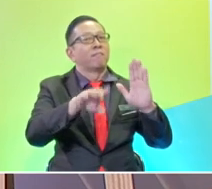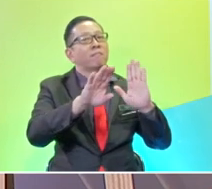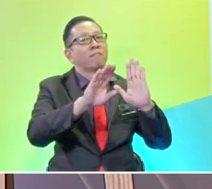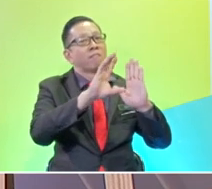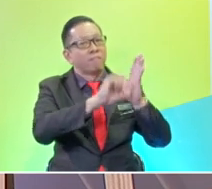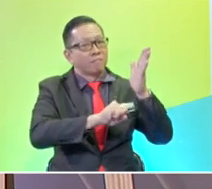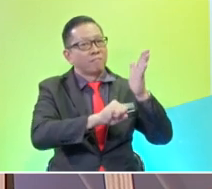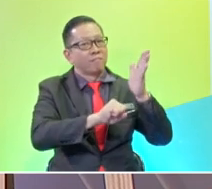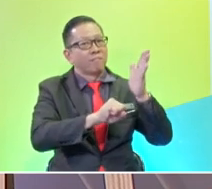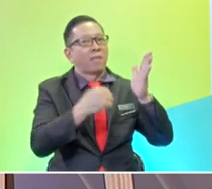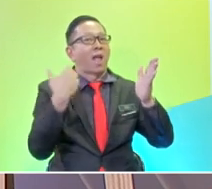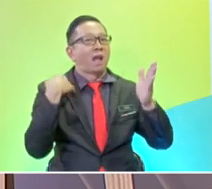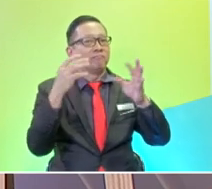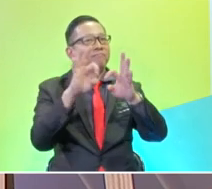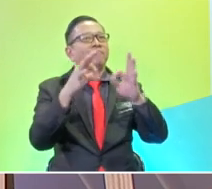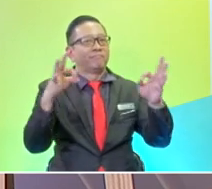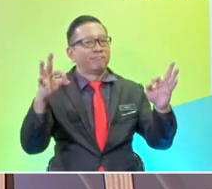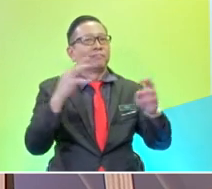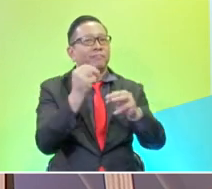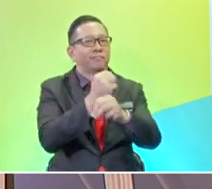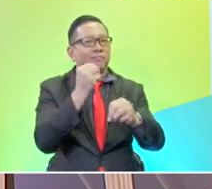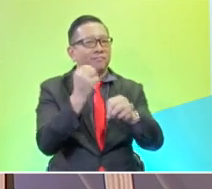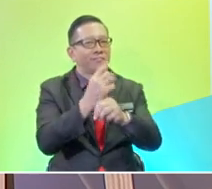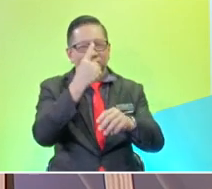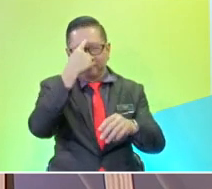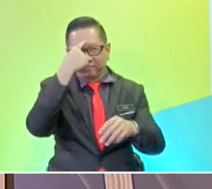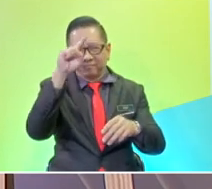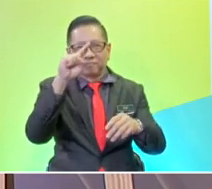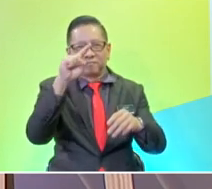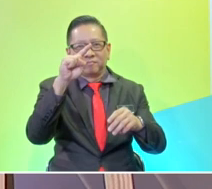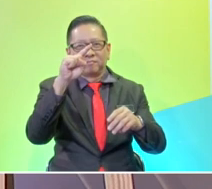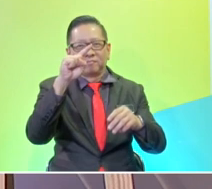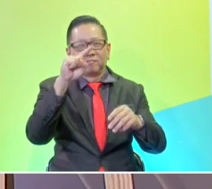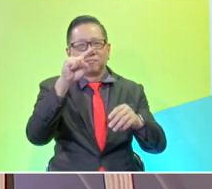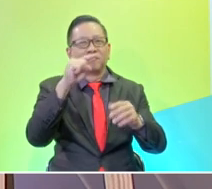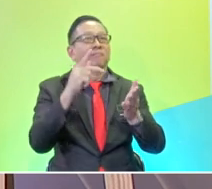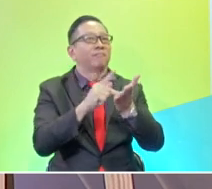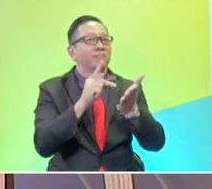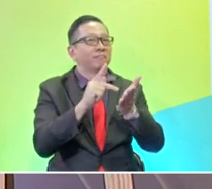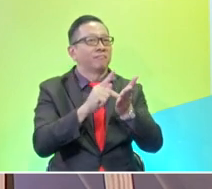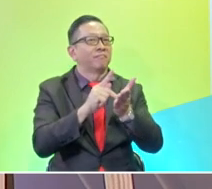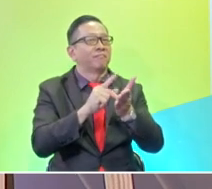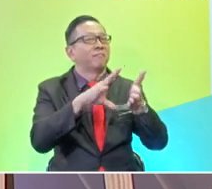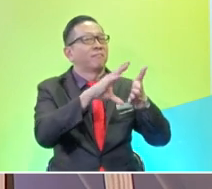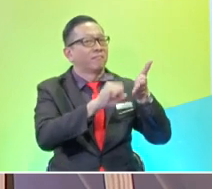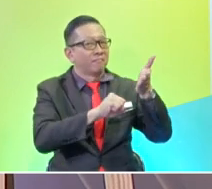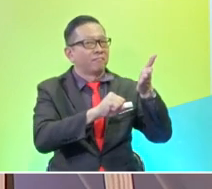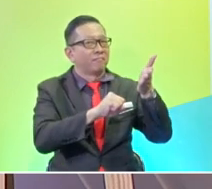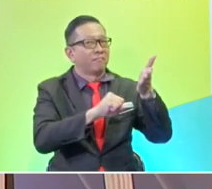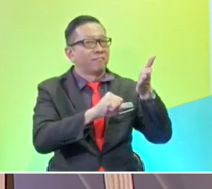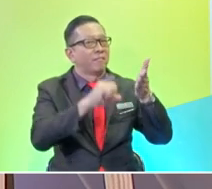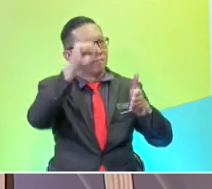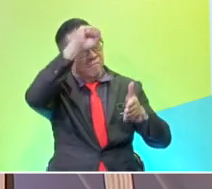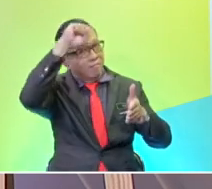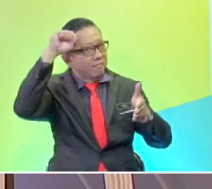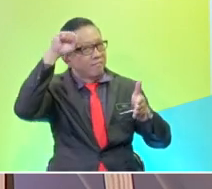di dalam ayat matematika yang lengkap untuk operasi tolak jadi Cikgu dan sound juga akan sama-sama